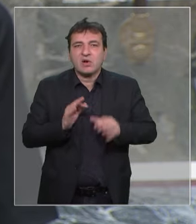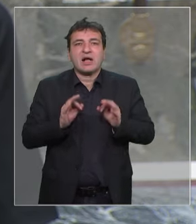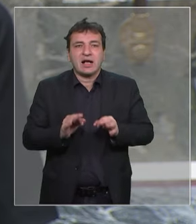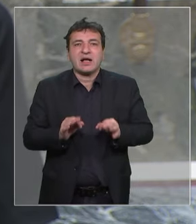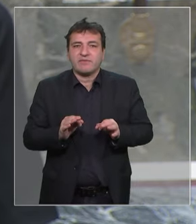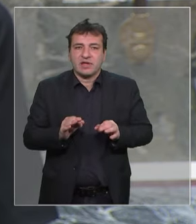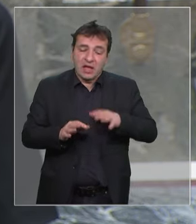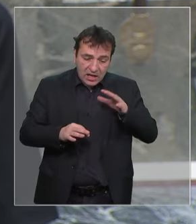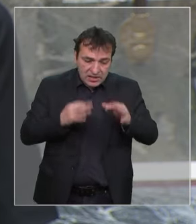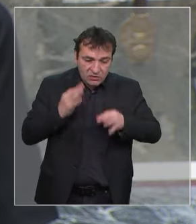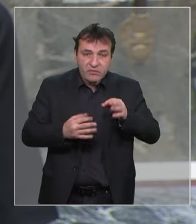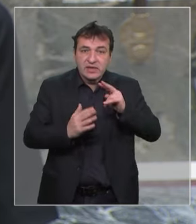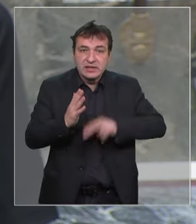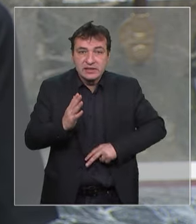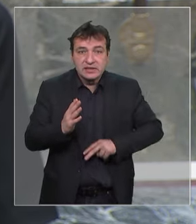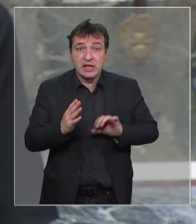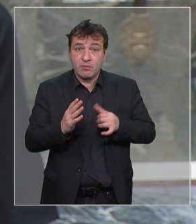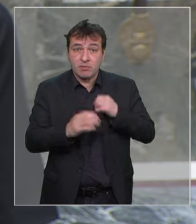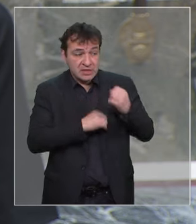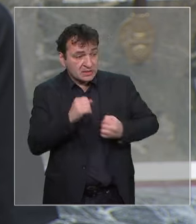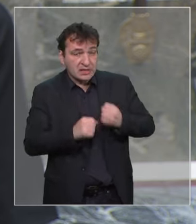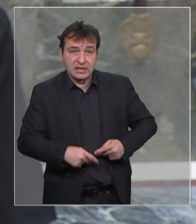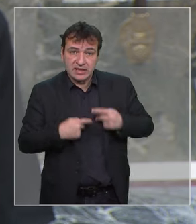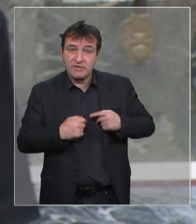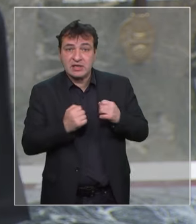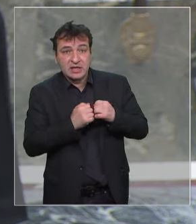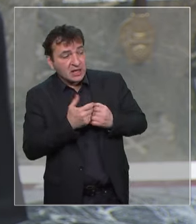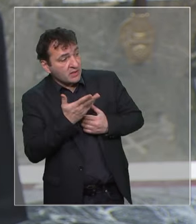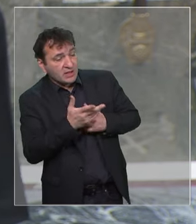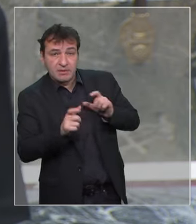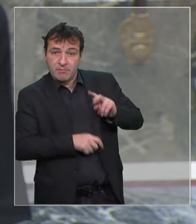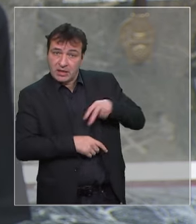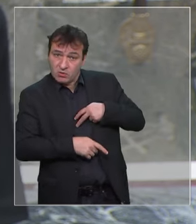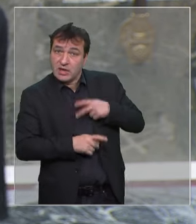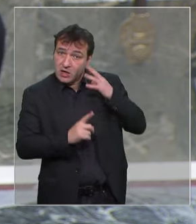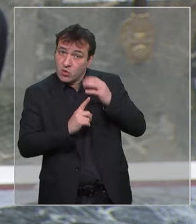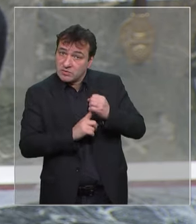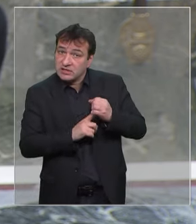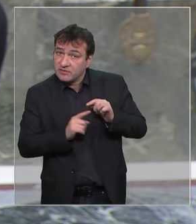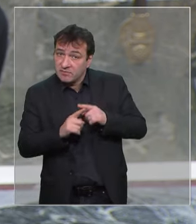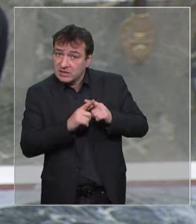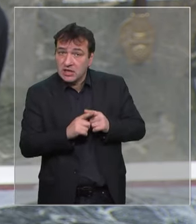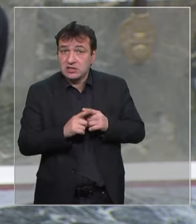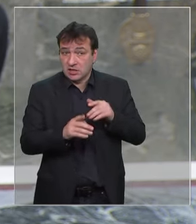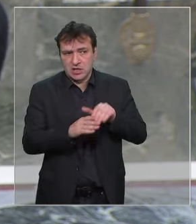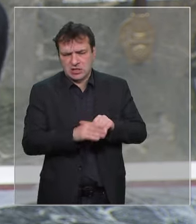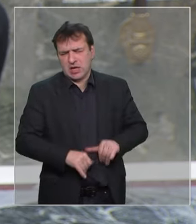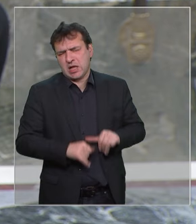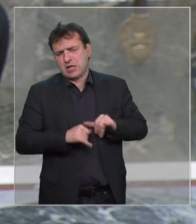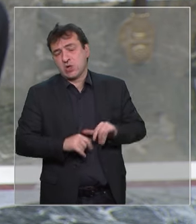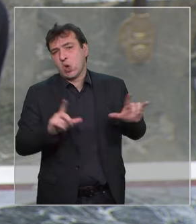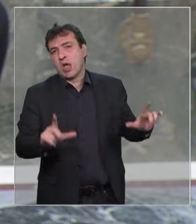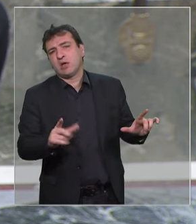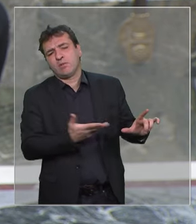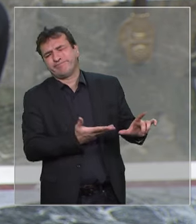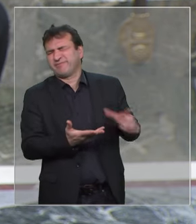dès les premières années de la vie. On partage cet objectif avec Rima Abdulmalak. Je le dis, avec la place des écrans aujourd'hui chez les plus jeunes, nous sommes devant